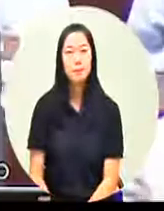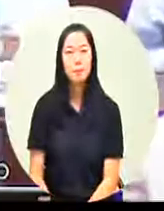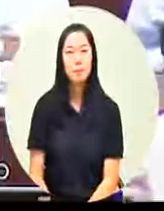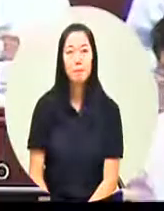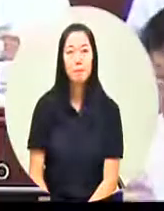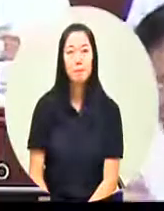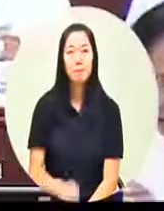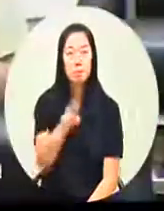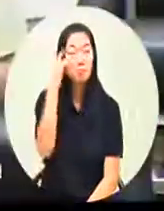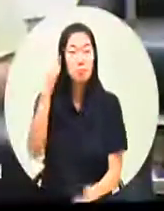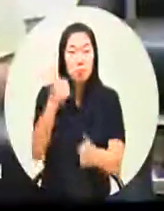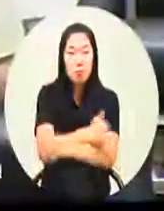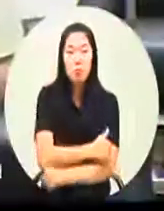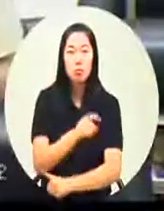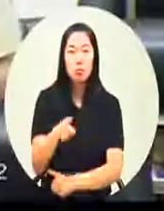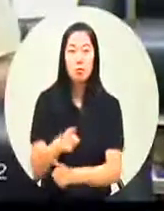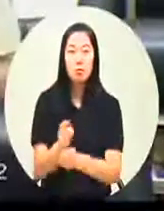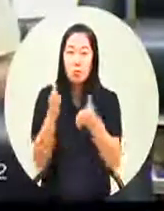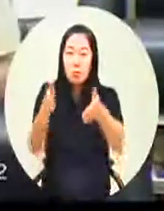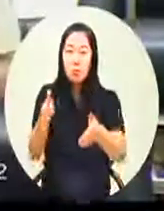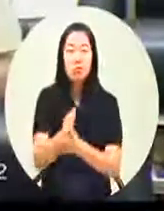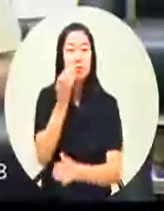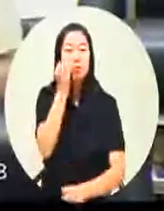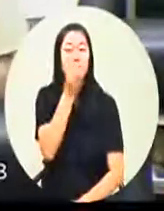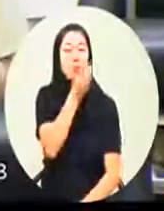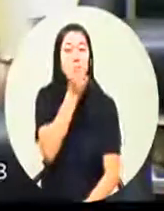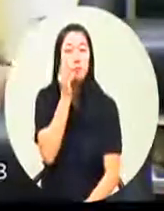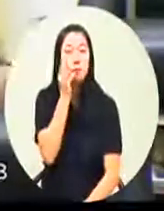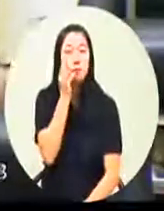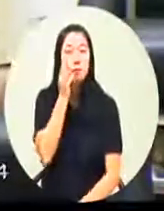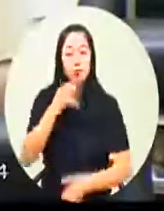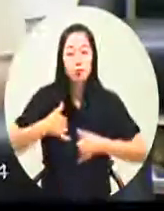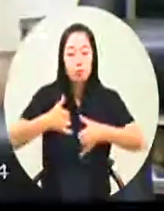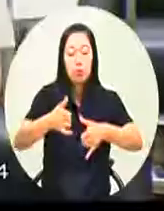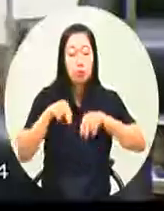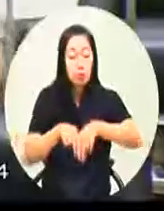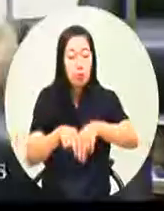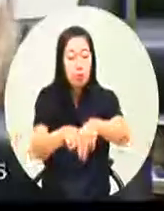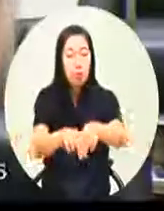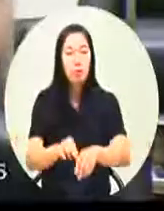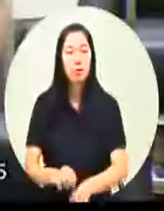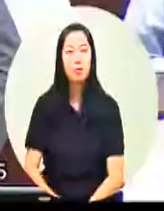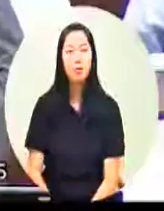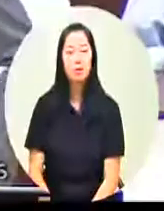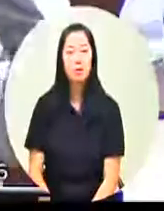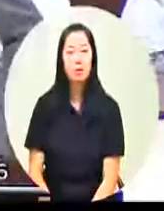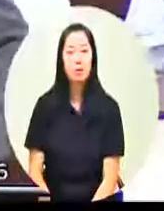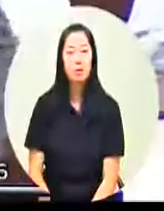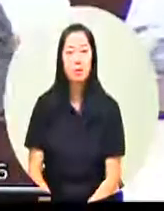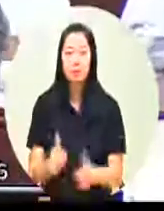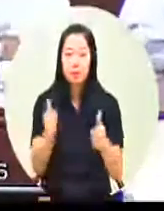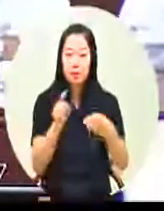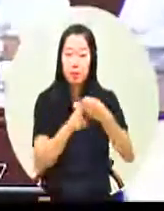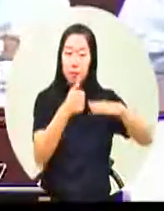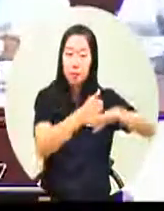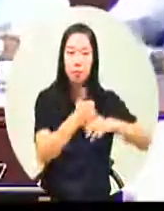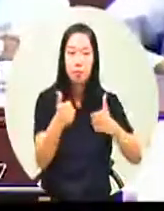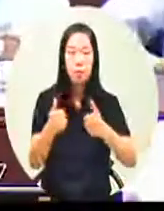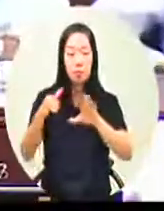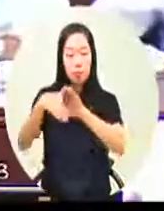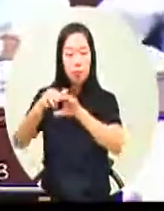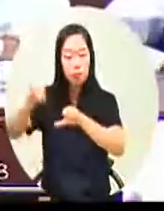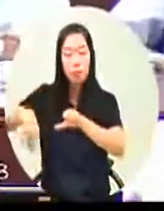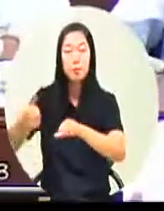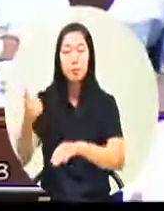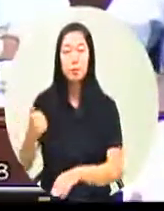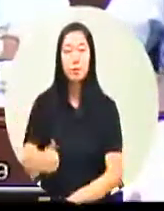那个来取代对于赏梅步道好 要回答吗？ 好， 真正回答。 谢谢主席，谢谢刘议员。